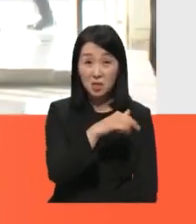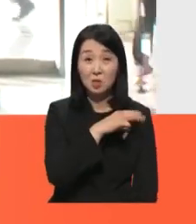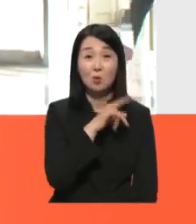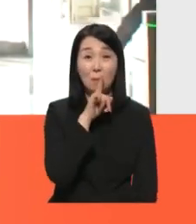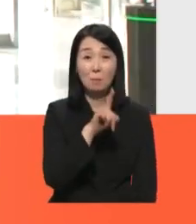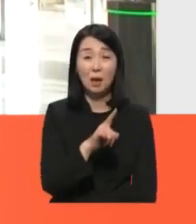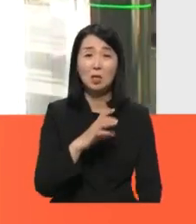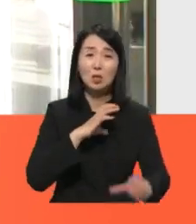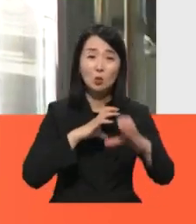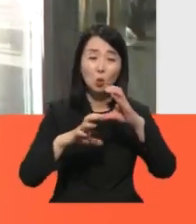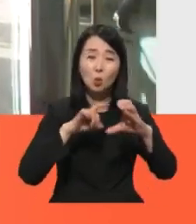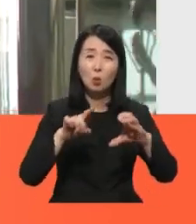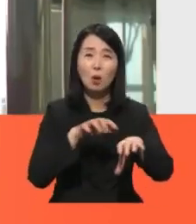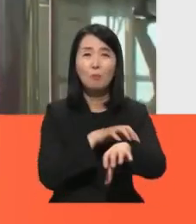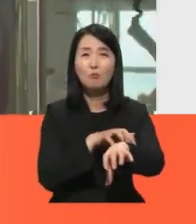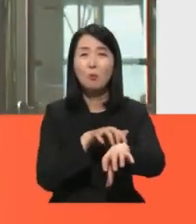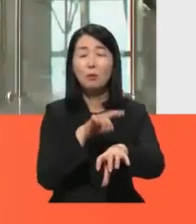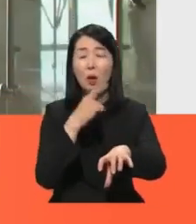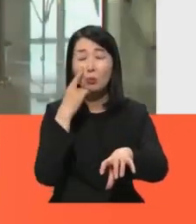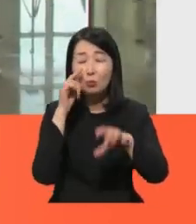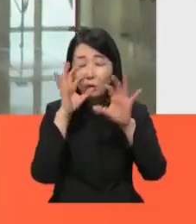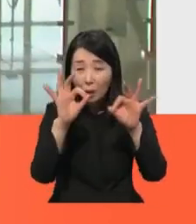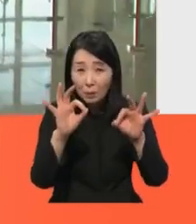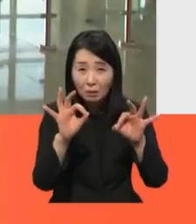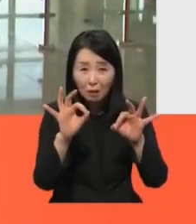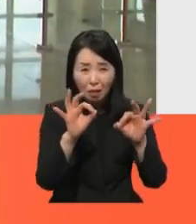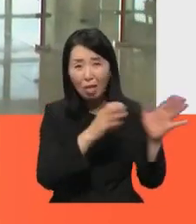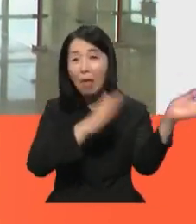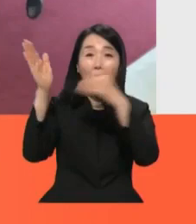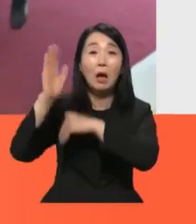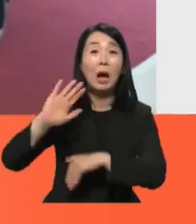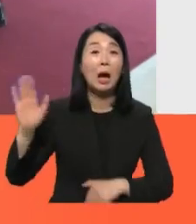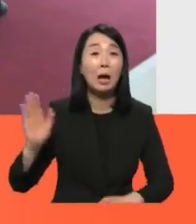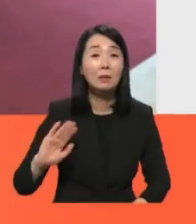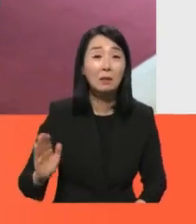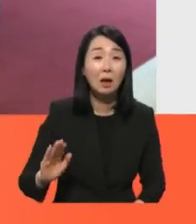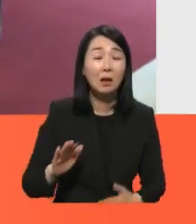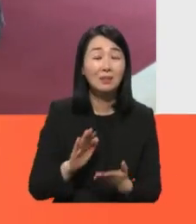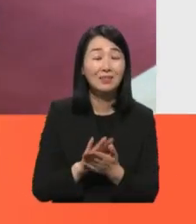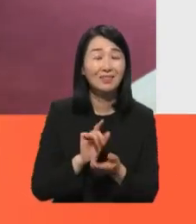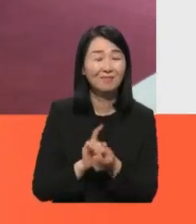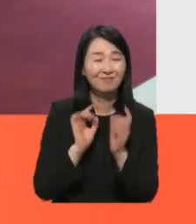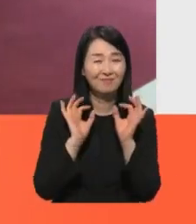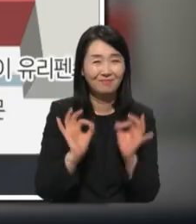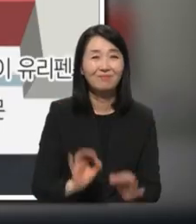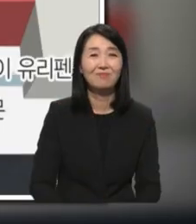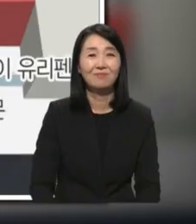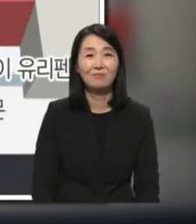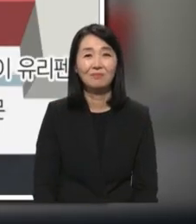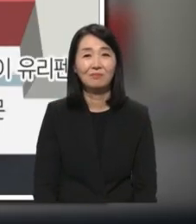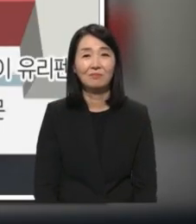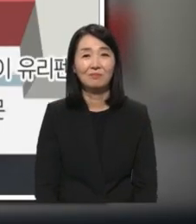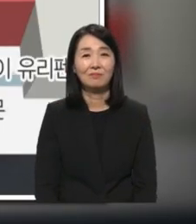소통이라는 건 불편한 걸 눈앞에서 치우는게 아니라고 했는데요 직접 들어보시죠